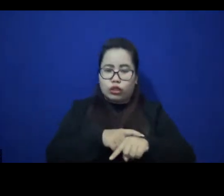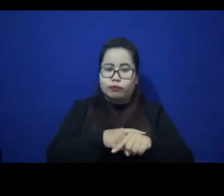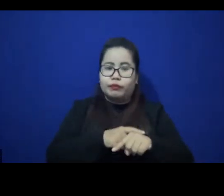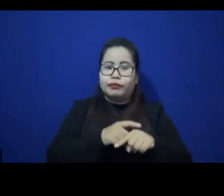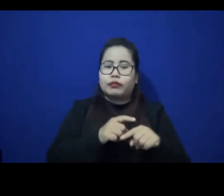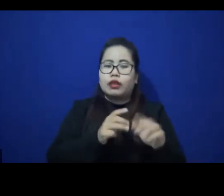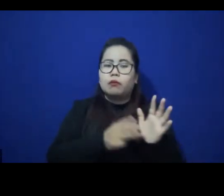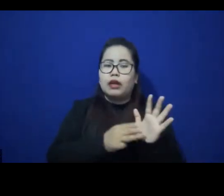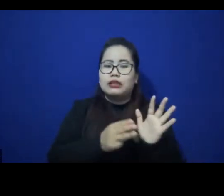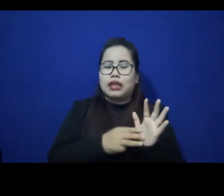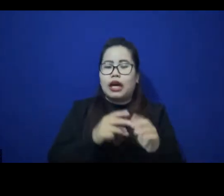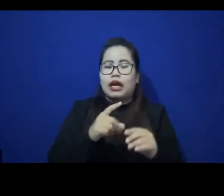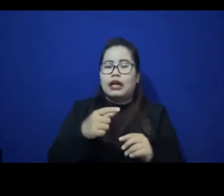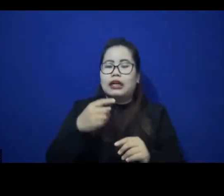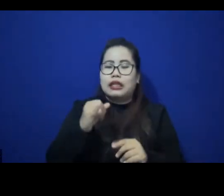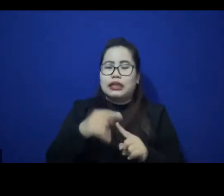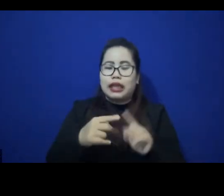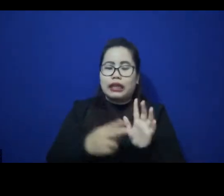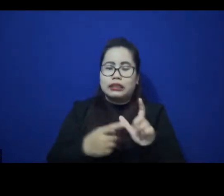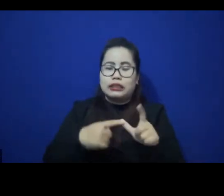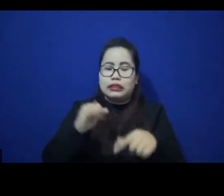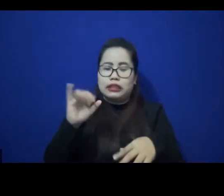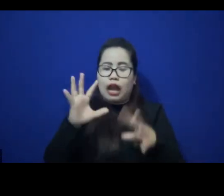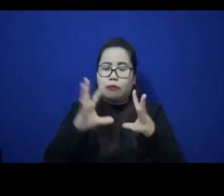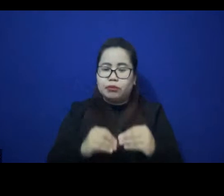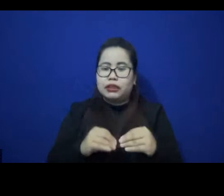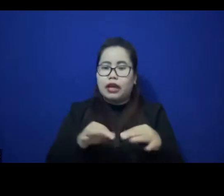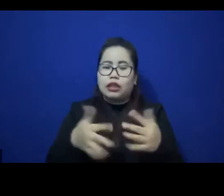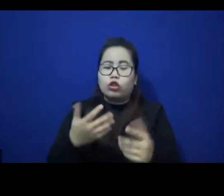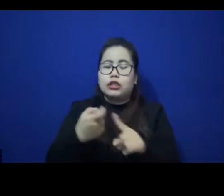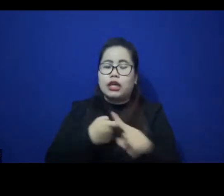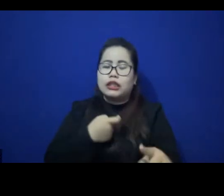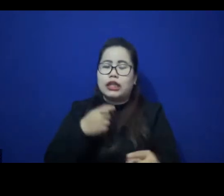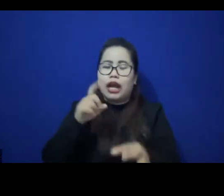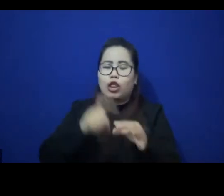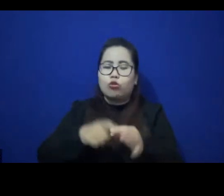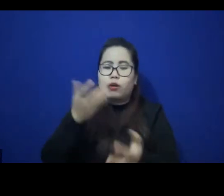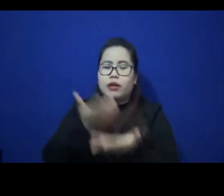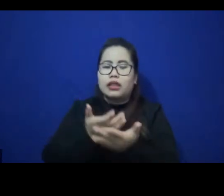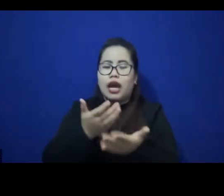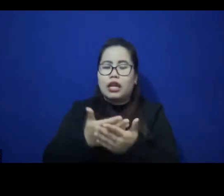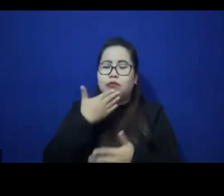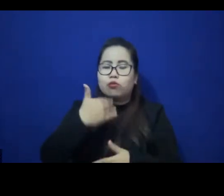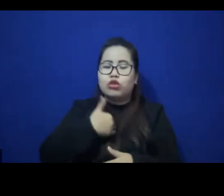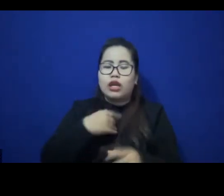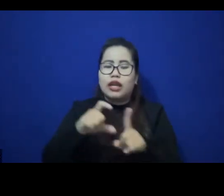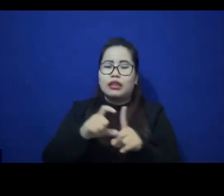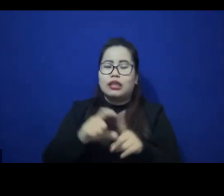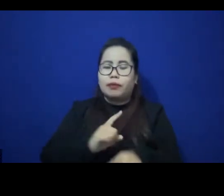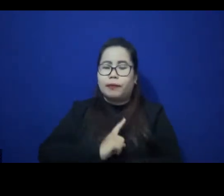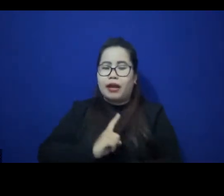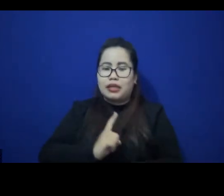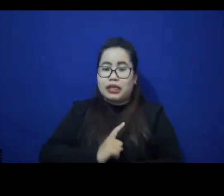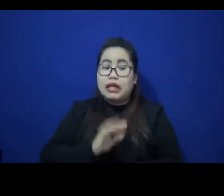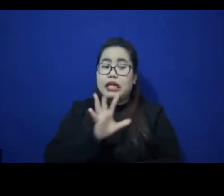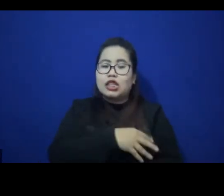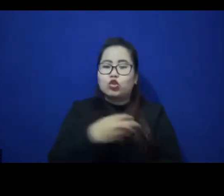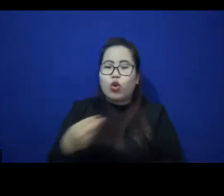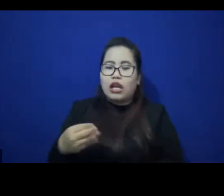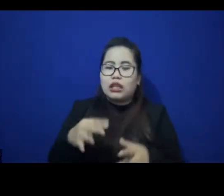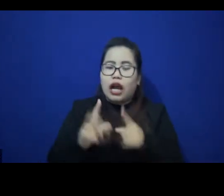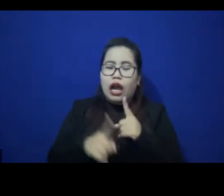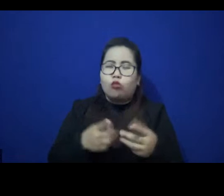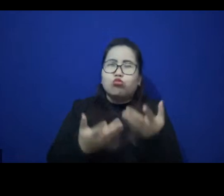masa retensi berakhir atau berdasarkan permintaan pemilik data pribadi the right to Earth kecuali ditentukan